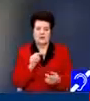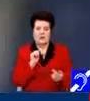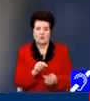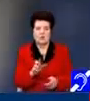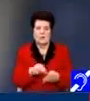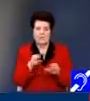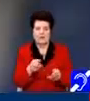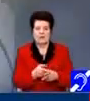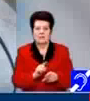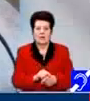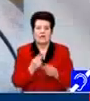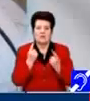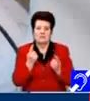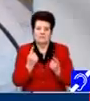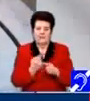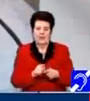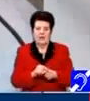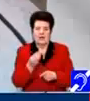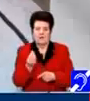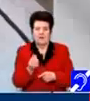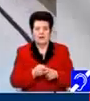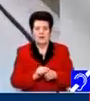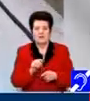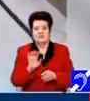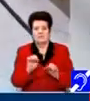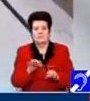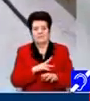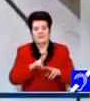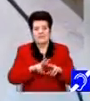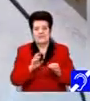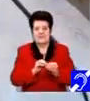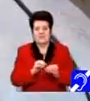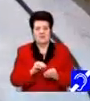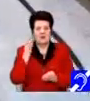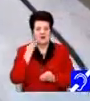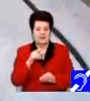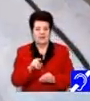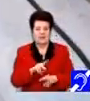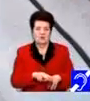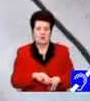contrabandă în proporții deosebit de mari. Suspecții riscă până la 10 ani de închisoare.